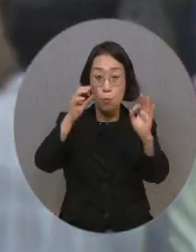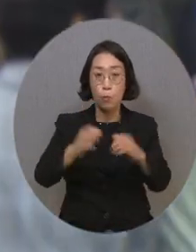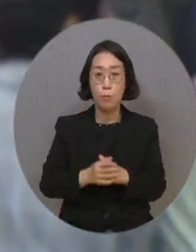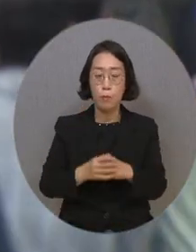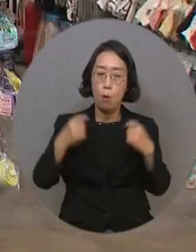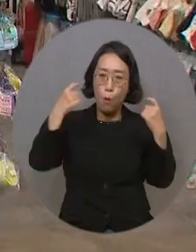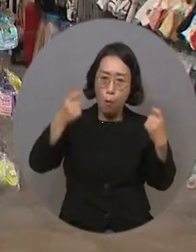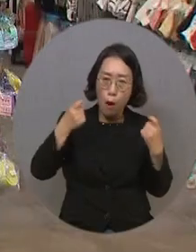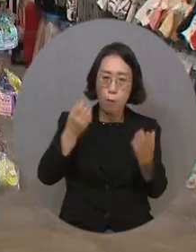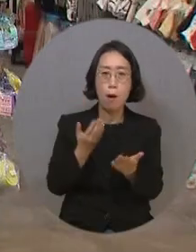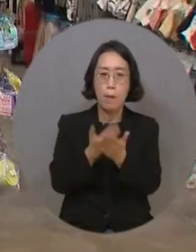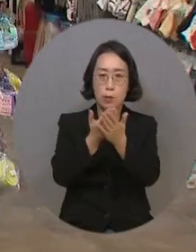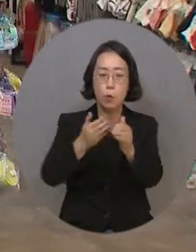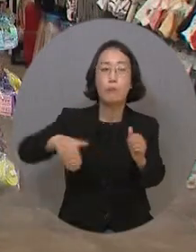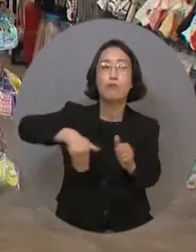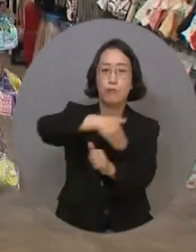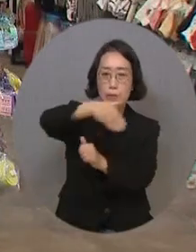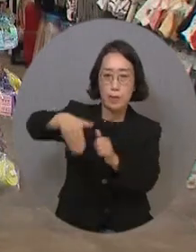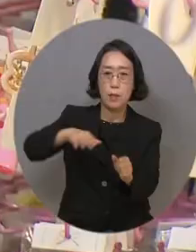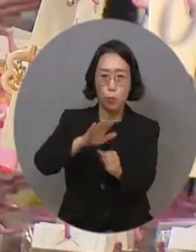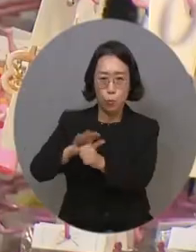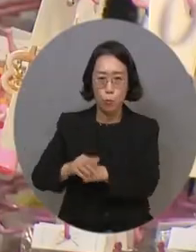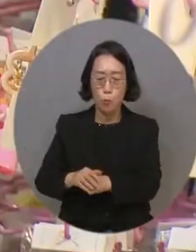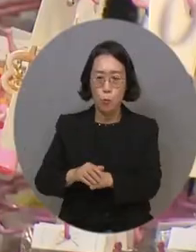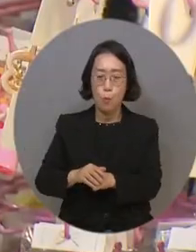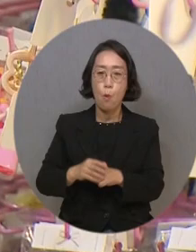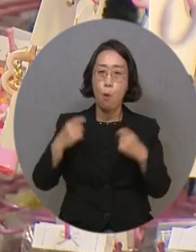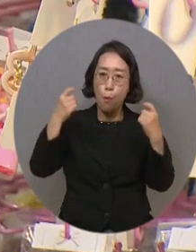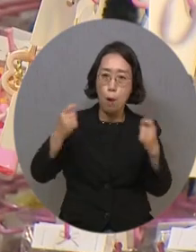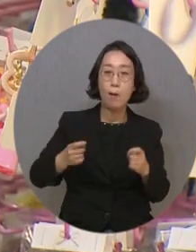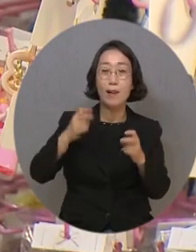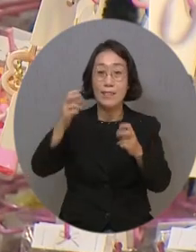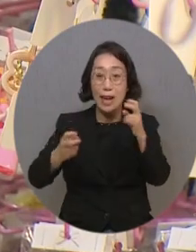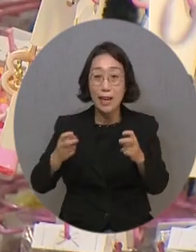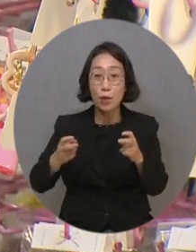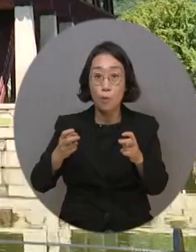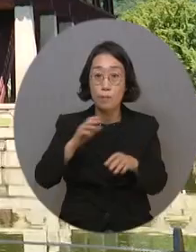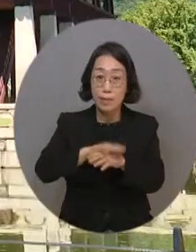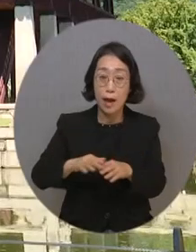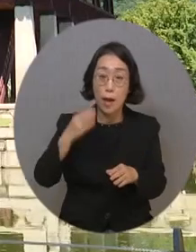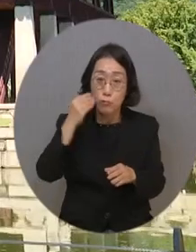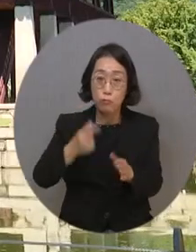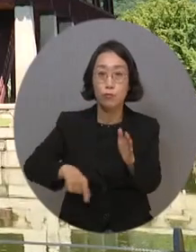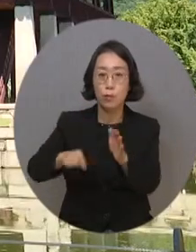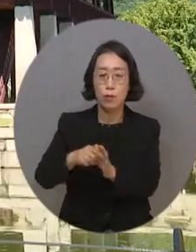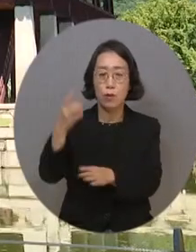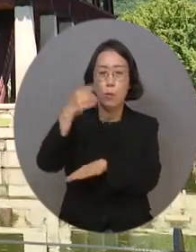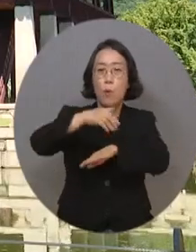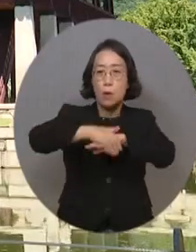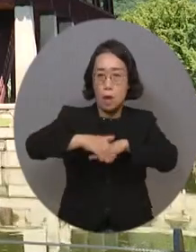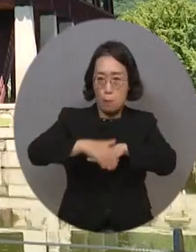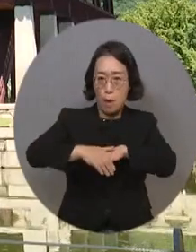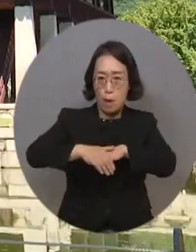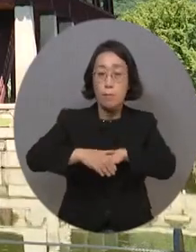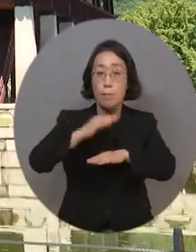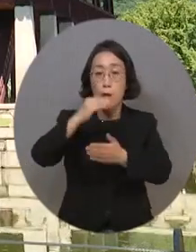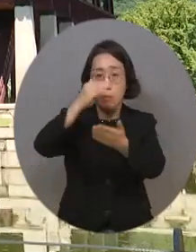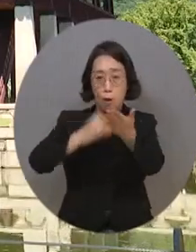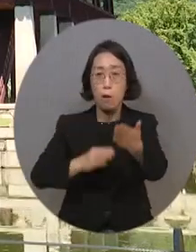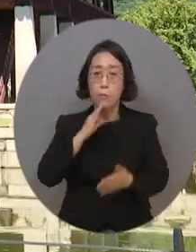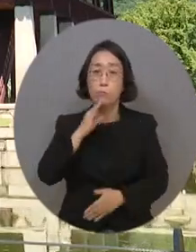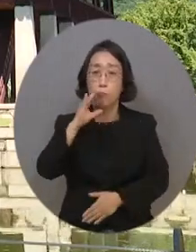관광진흥의 기반을 조성하고 관광산업의 경쟁력을 강화하기 위해 기본계획의 수립 등에 관한 사항을 규정하고